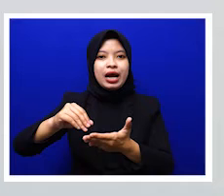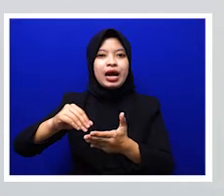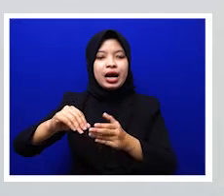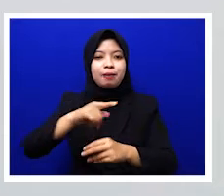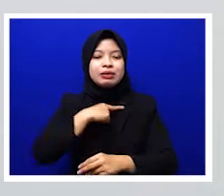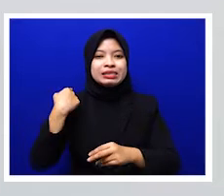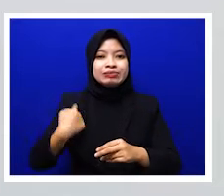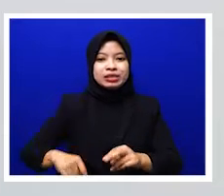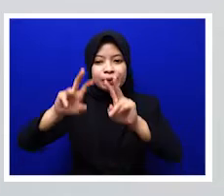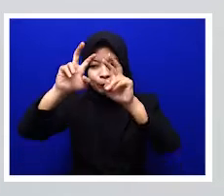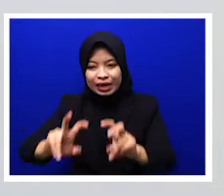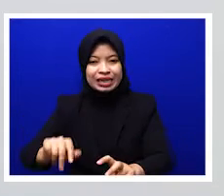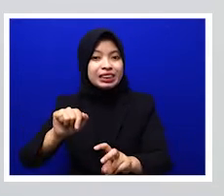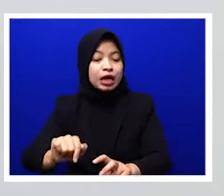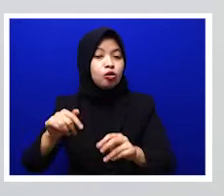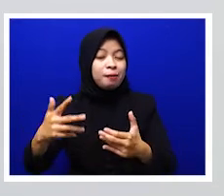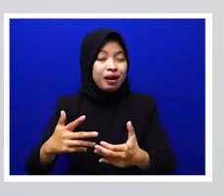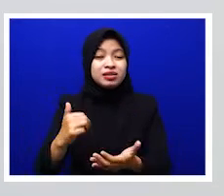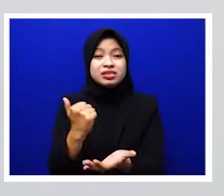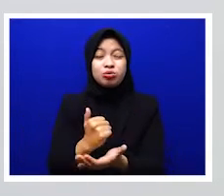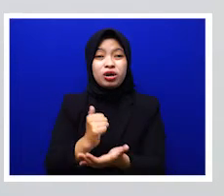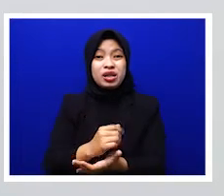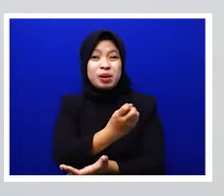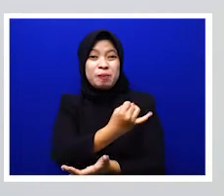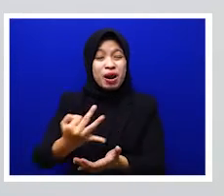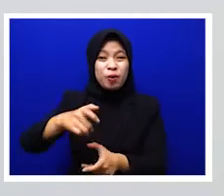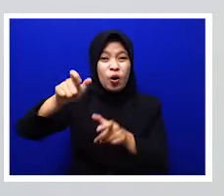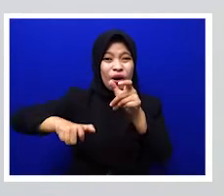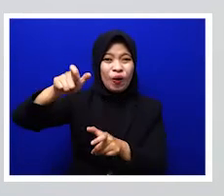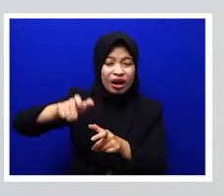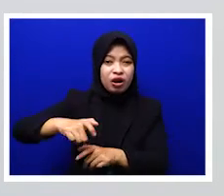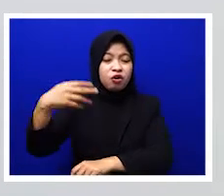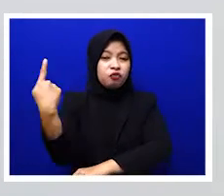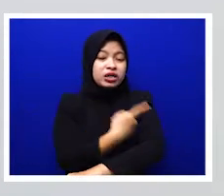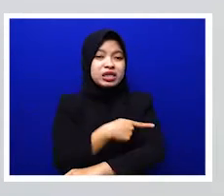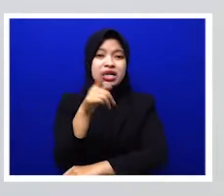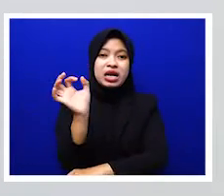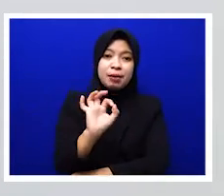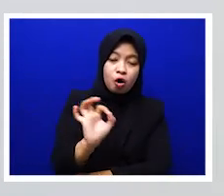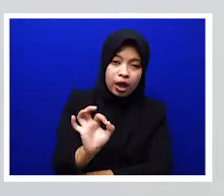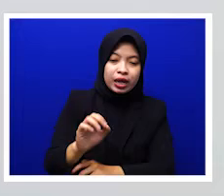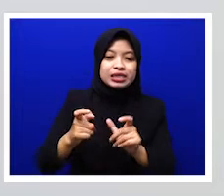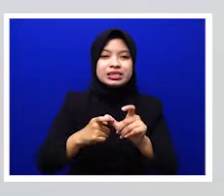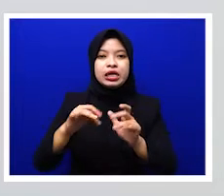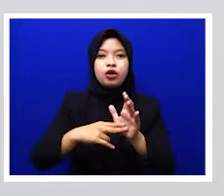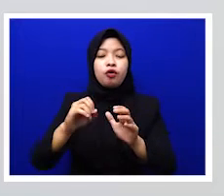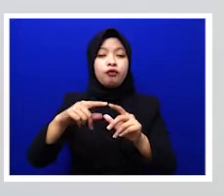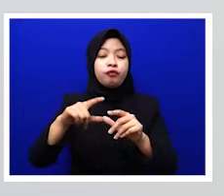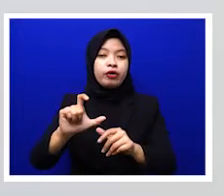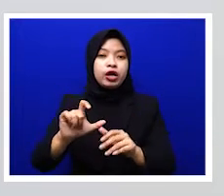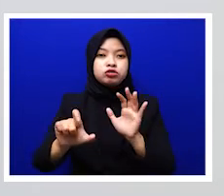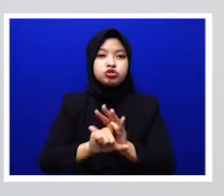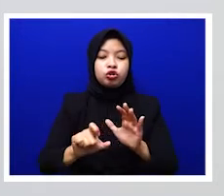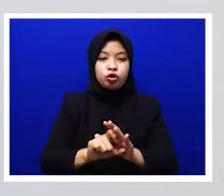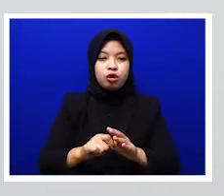Prevention Center, di situ disebut ada beberapa orang-orang yang tidak boleh divaksinasi dengan pedoman Sinovac, seperti orang-orang yang